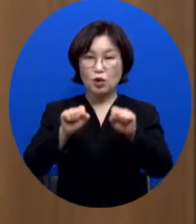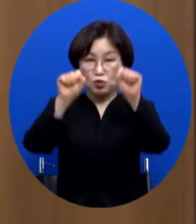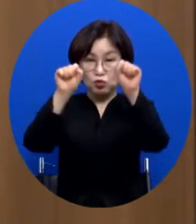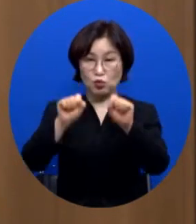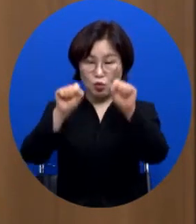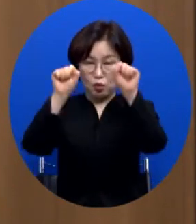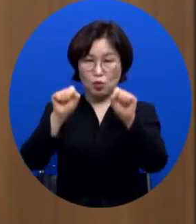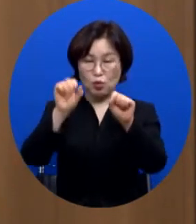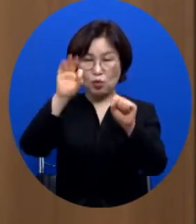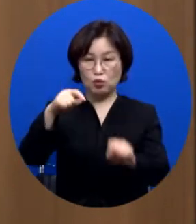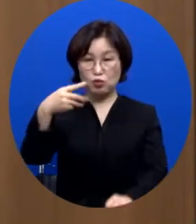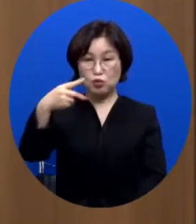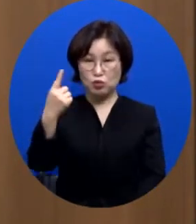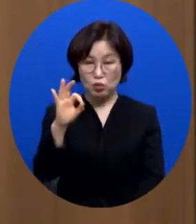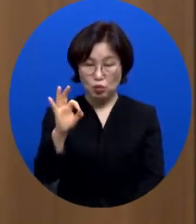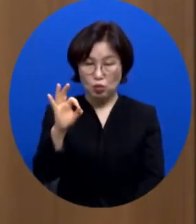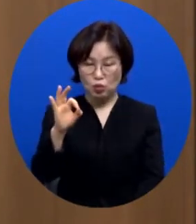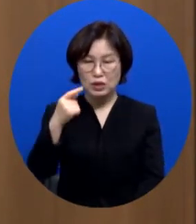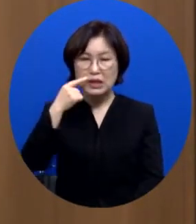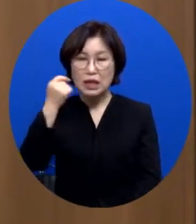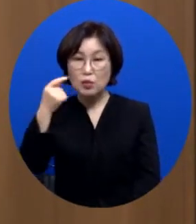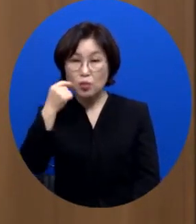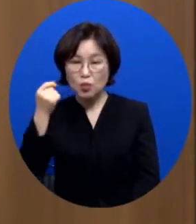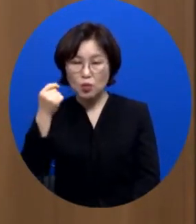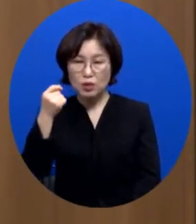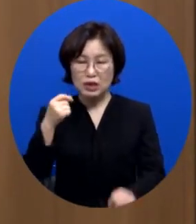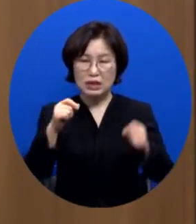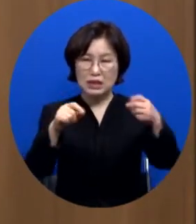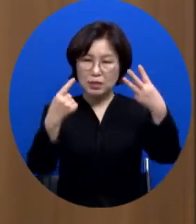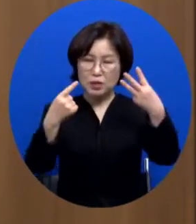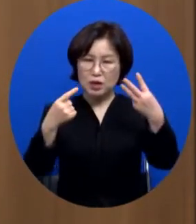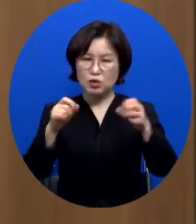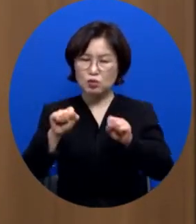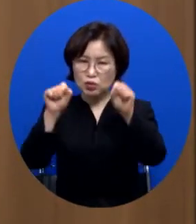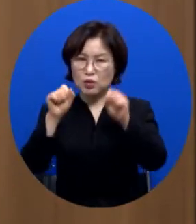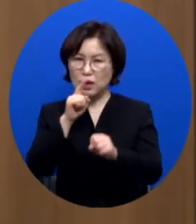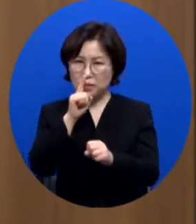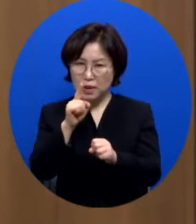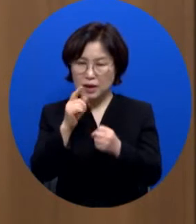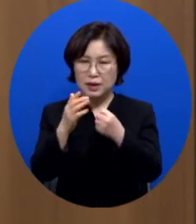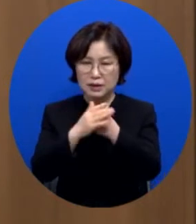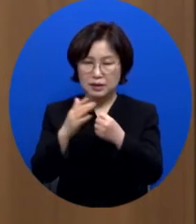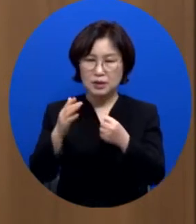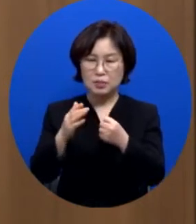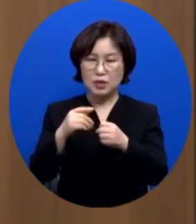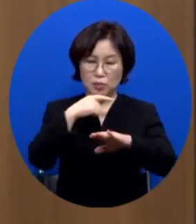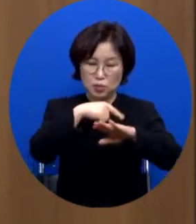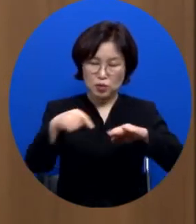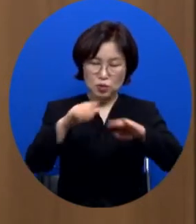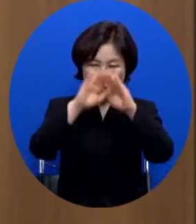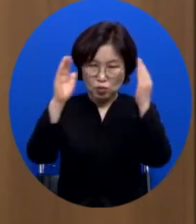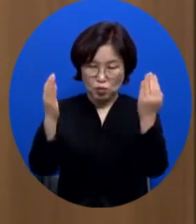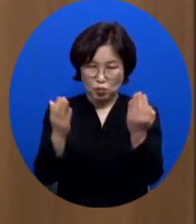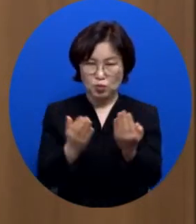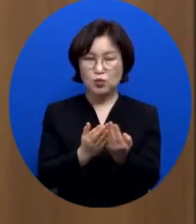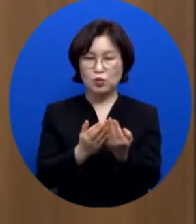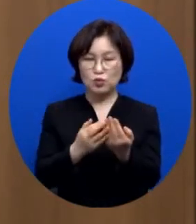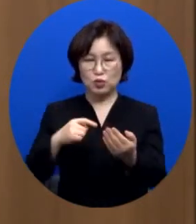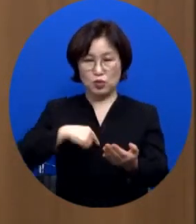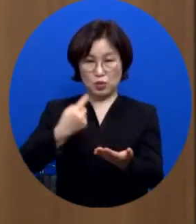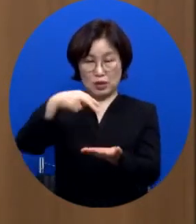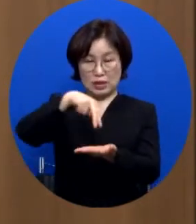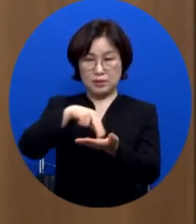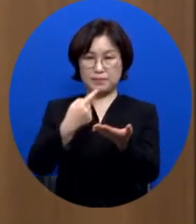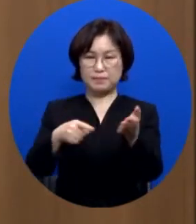말은 일본이 이 무브먼트로 바꾼 것이니까 민족 전체가 대한 독립을